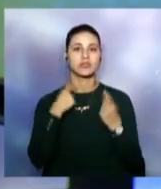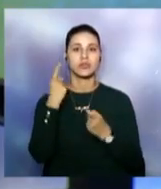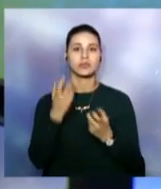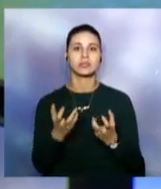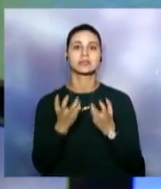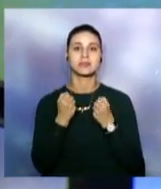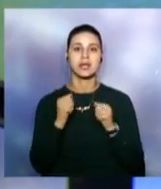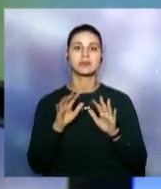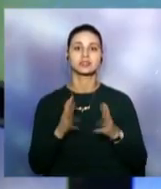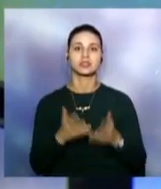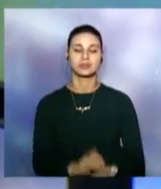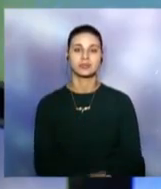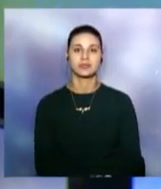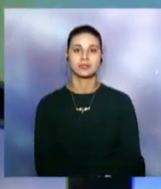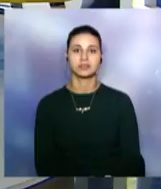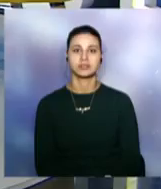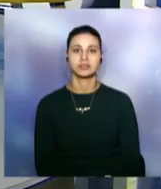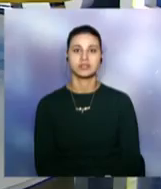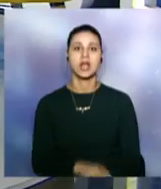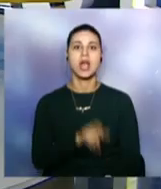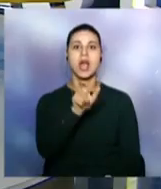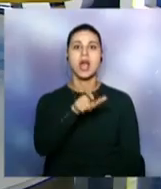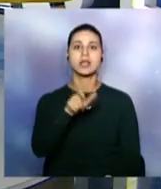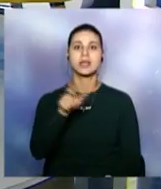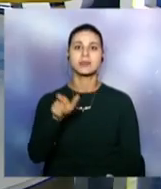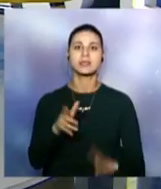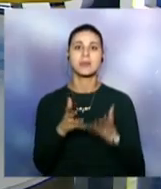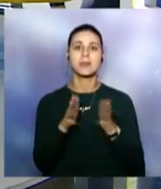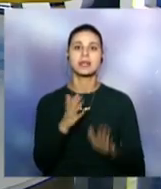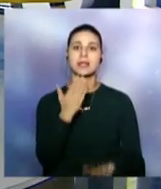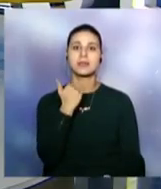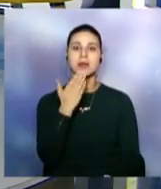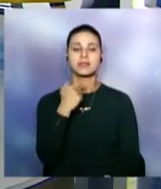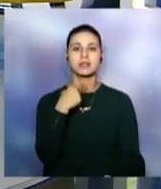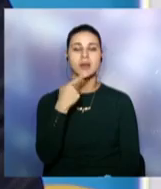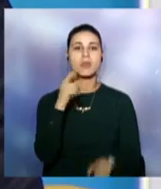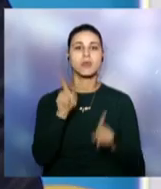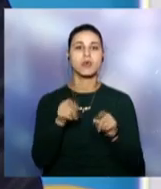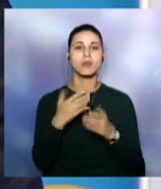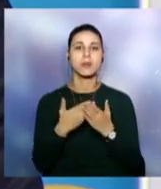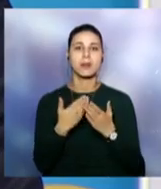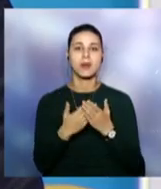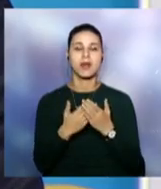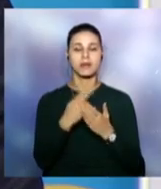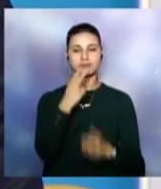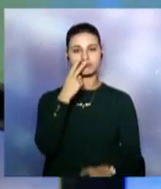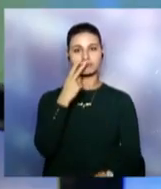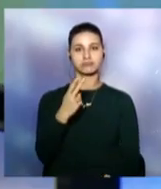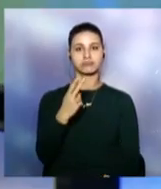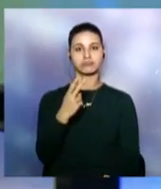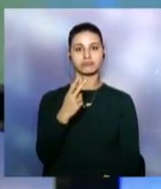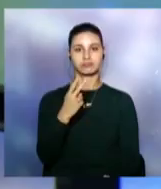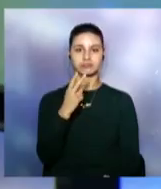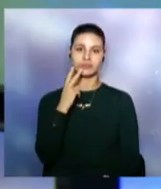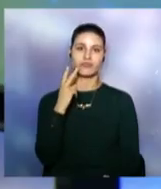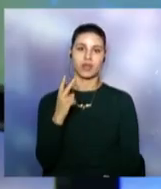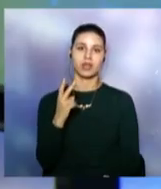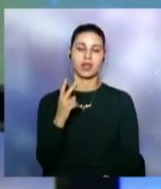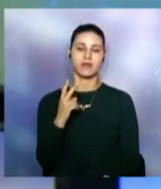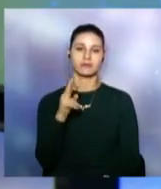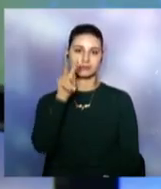მიღების შემთხვევაში ადამიანები უფრო მარტივად აღიქმავენ ხოლმე, მაგალითად გარეგანი დათვალიერების მეთოდს